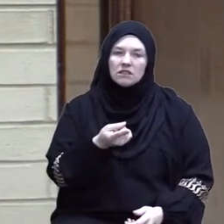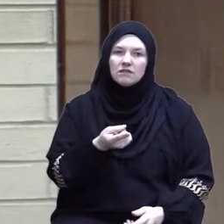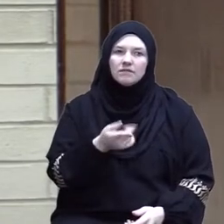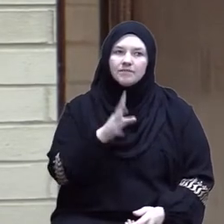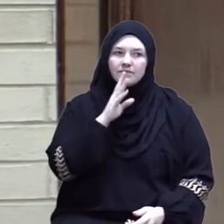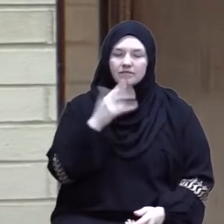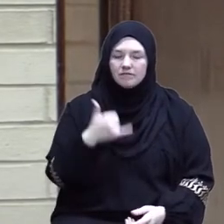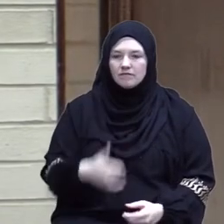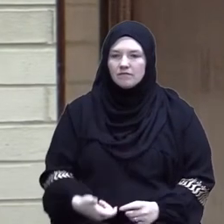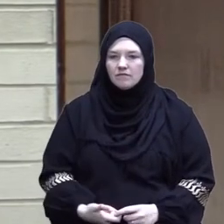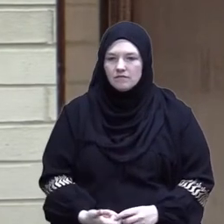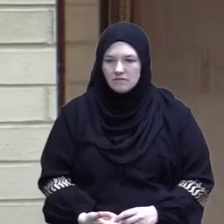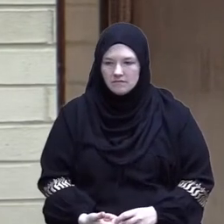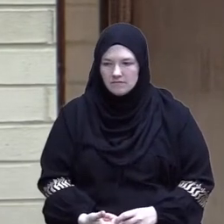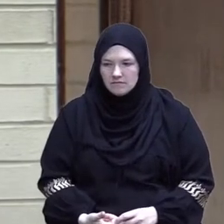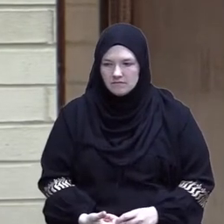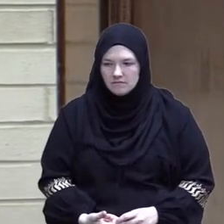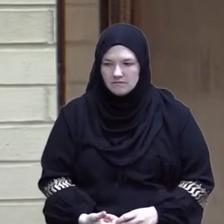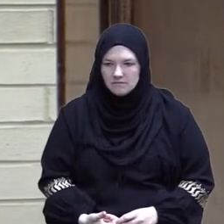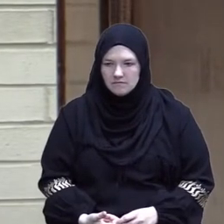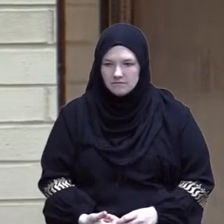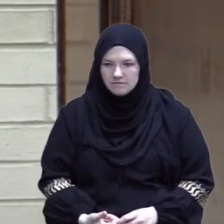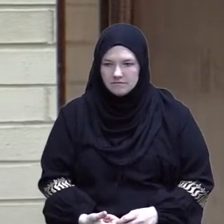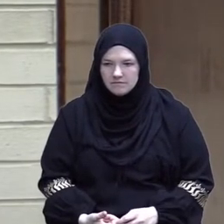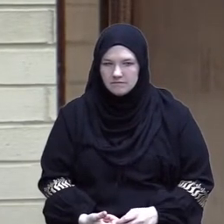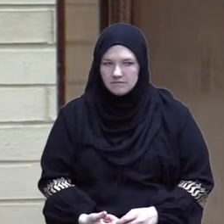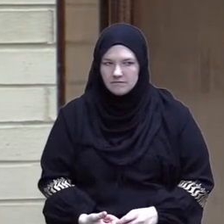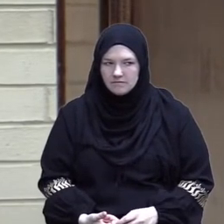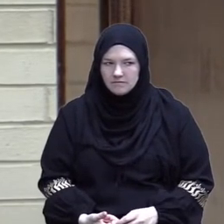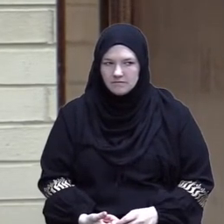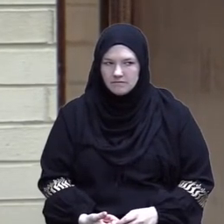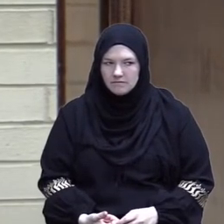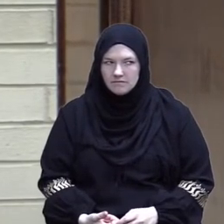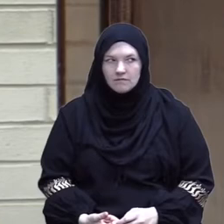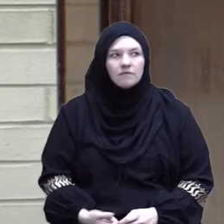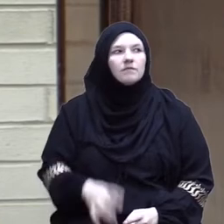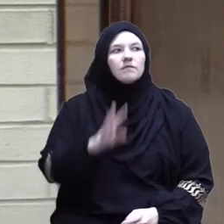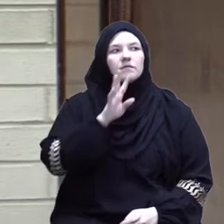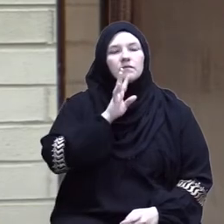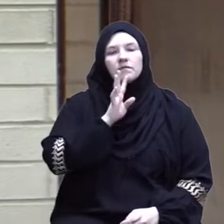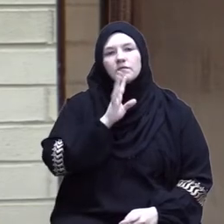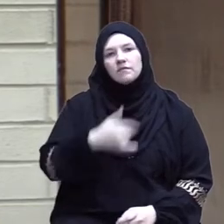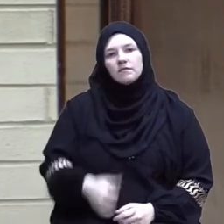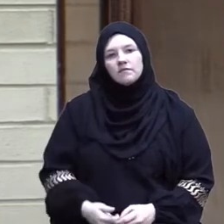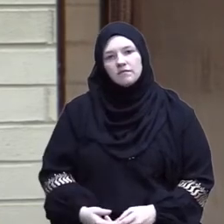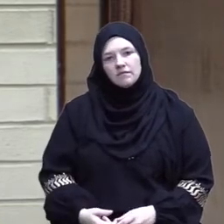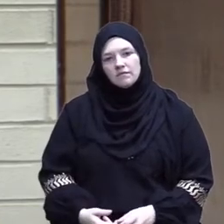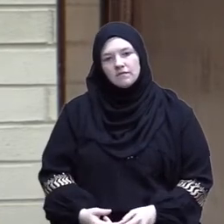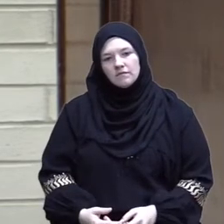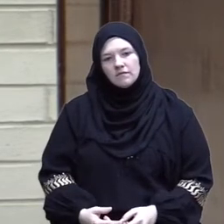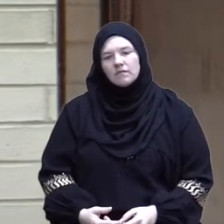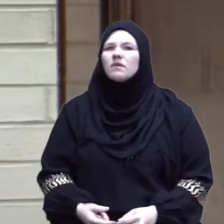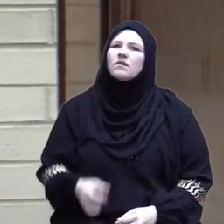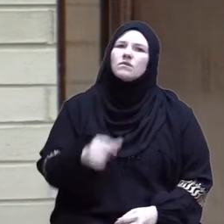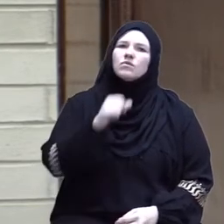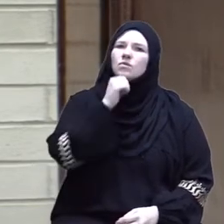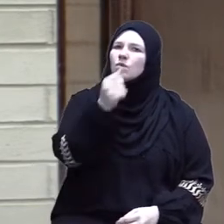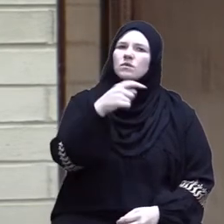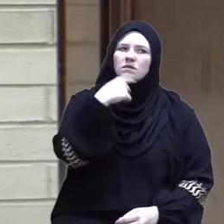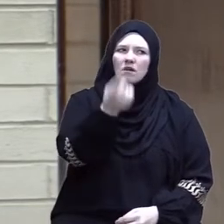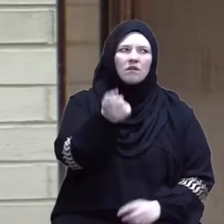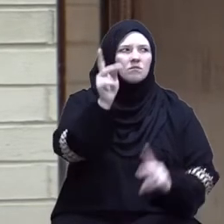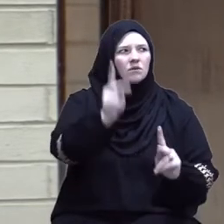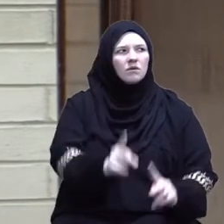وَلَا تَقُولُوا لِمَنْ أَلْقَى إِلَيْكُمُ السَّلَامَ لَسْتَ مُؤْمِنًا. Don't you say to